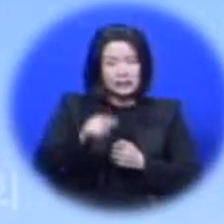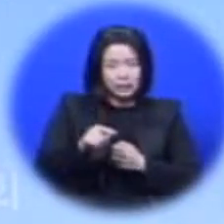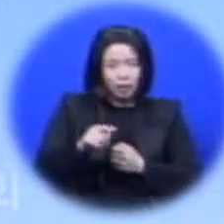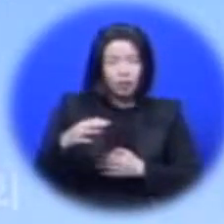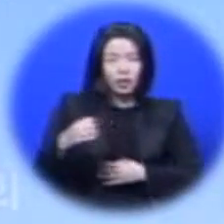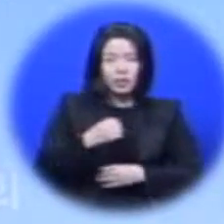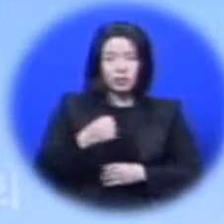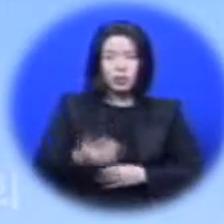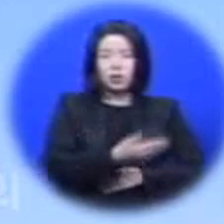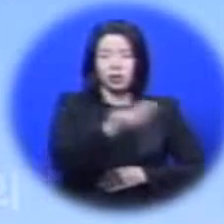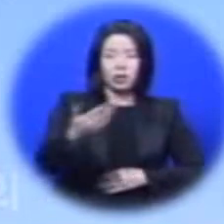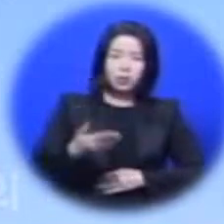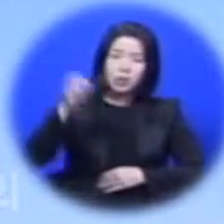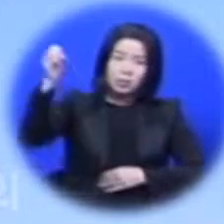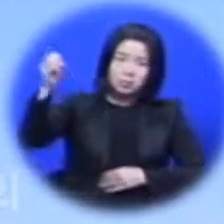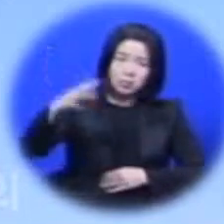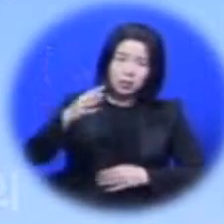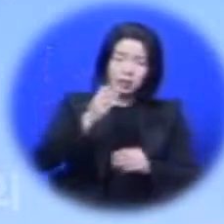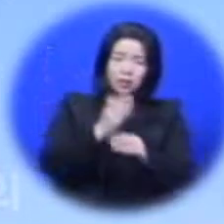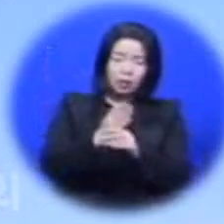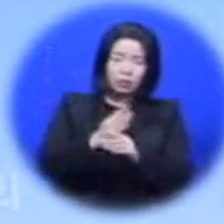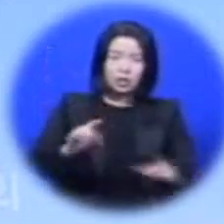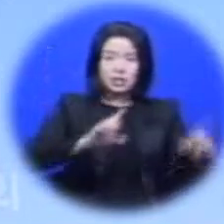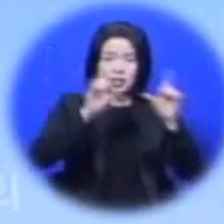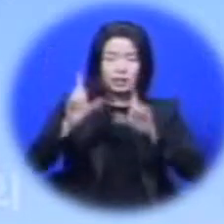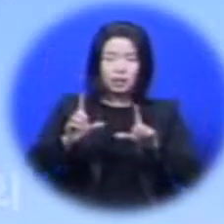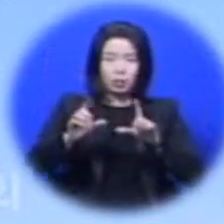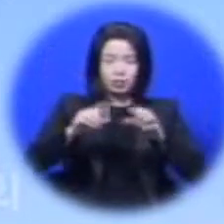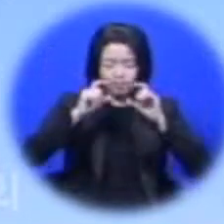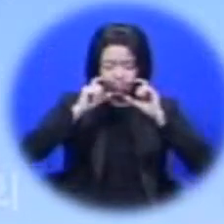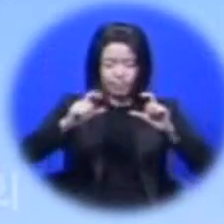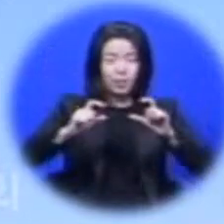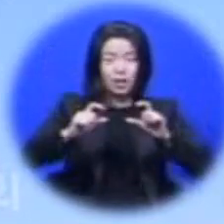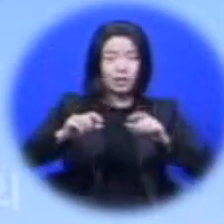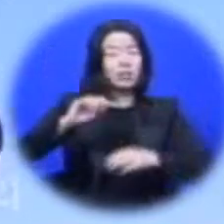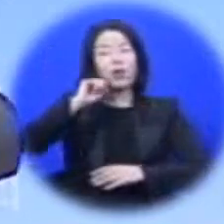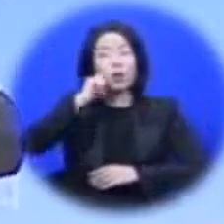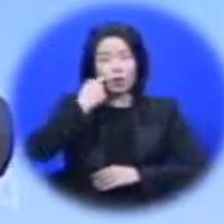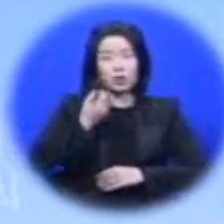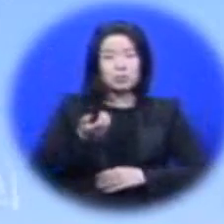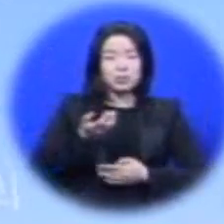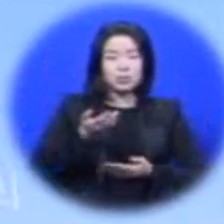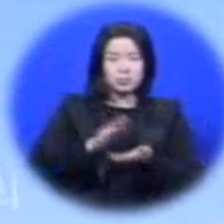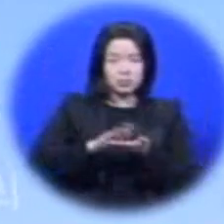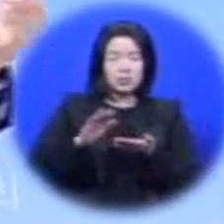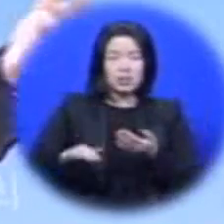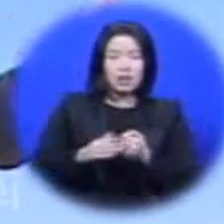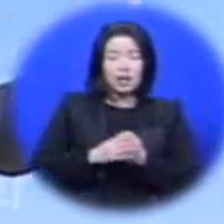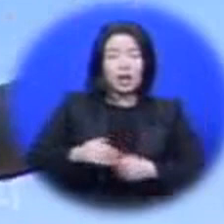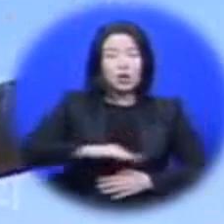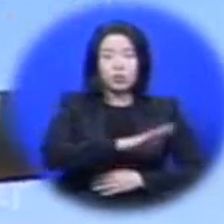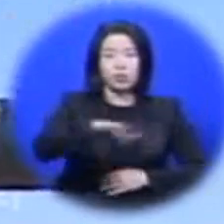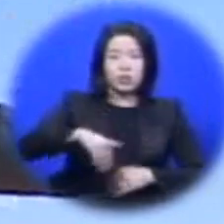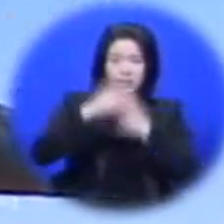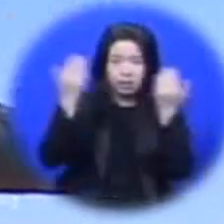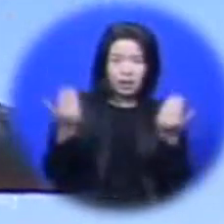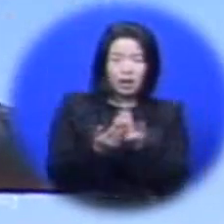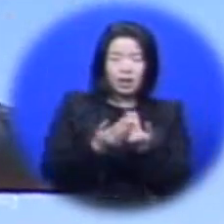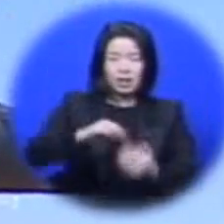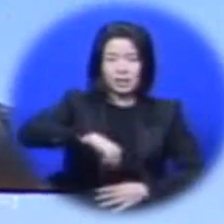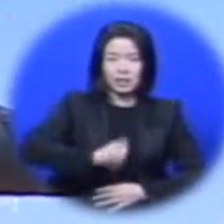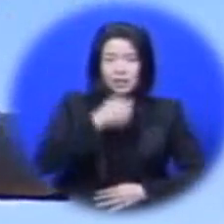그것으로 여러분이 빛 가운데 산다고 단정하기는 어렵습니다. 우리는 다 자기가 죄인이라고